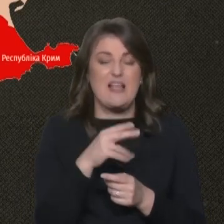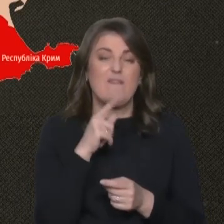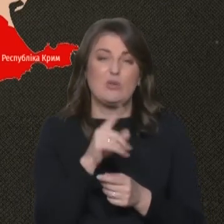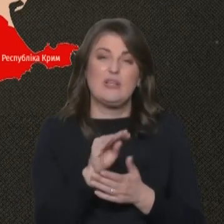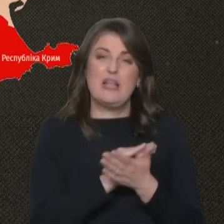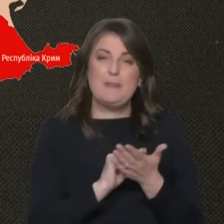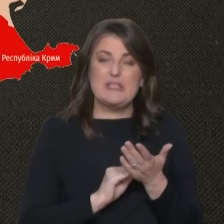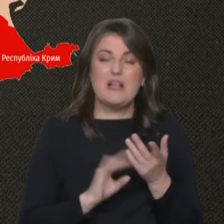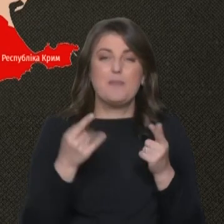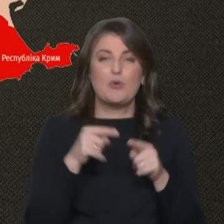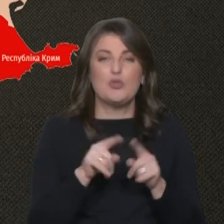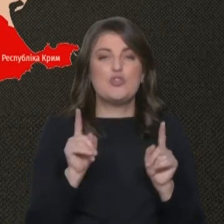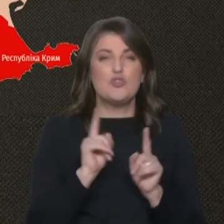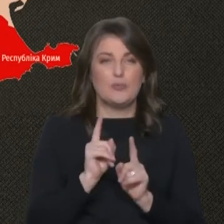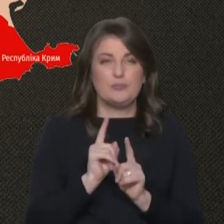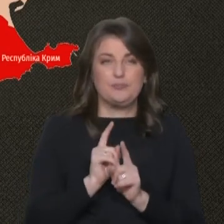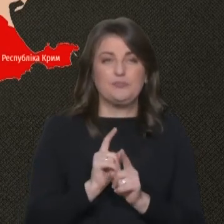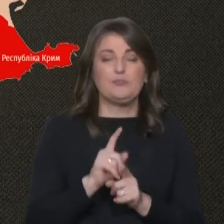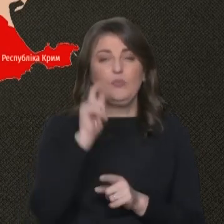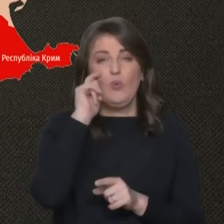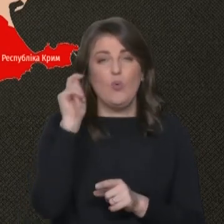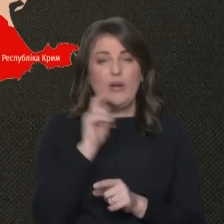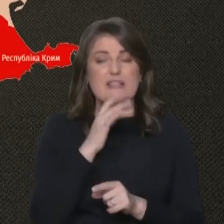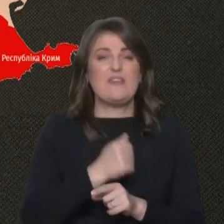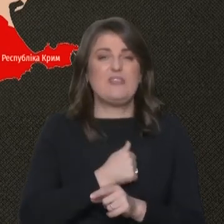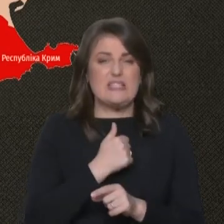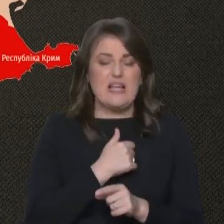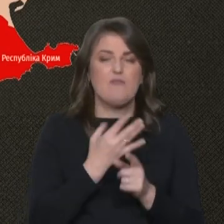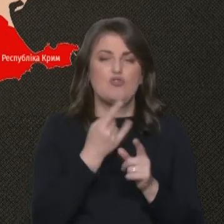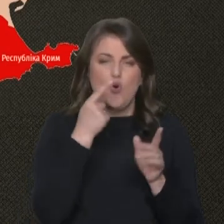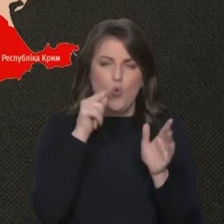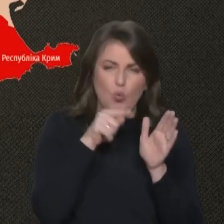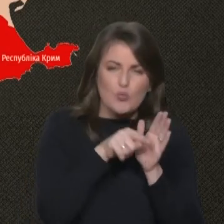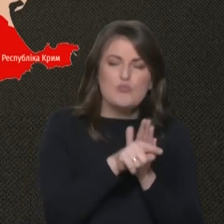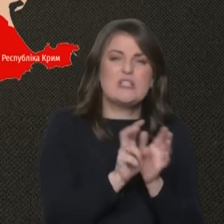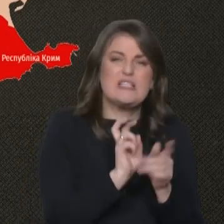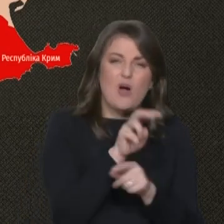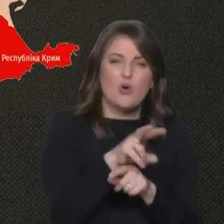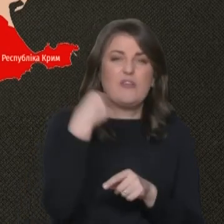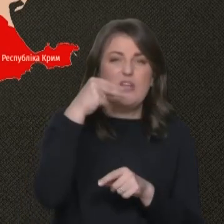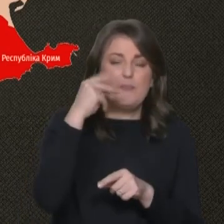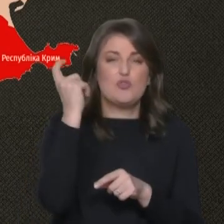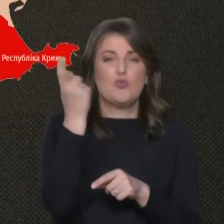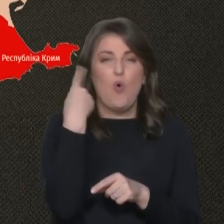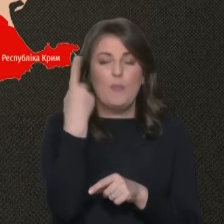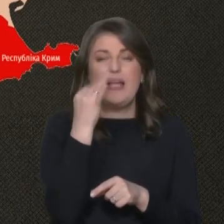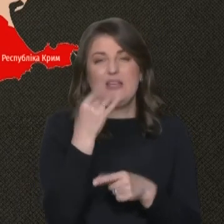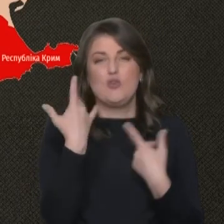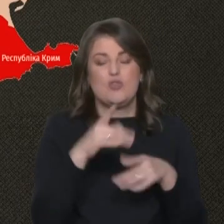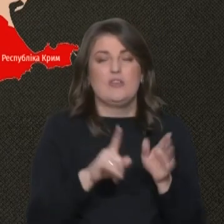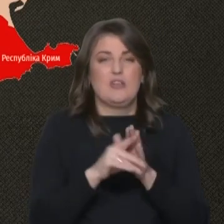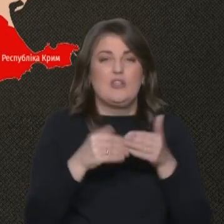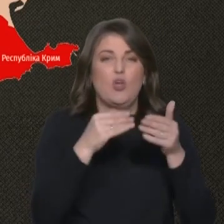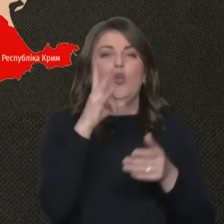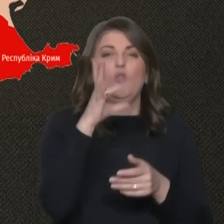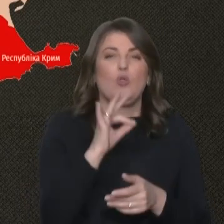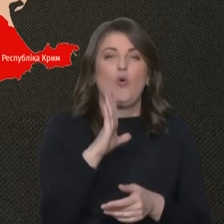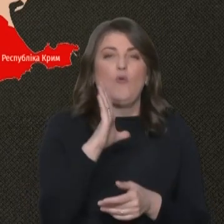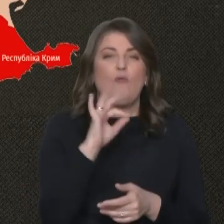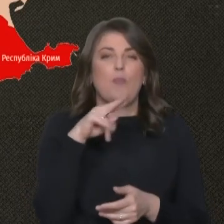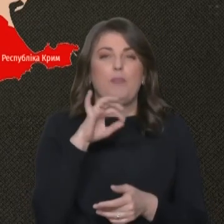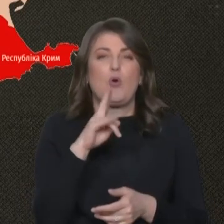вони написали про те, що українські війська все глибше заходять в Запорізьку область і штурмують Новопрокопівку. Це